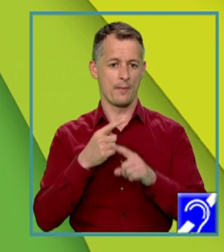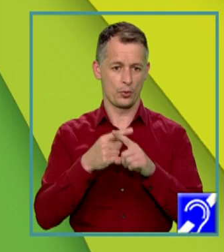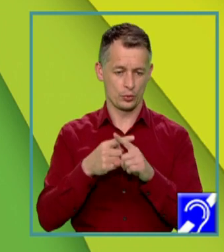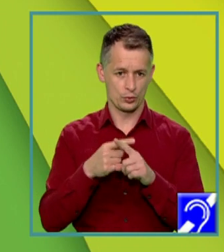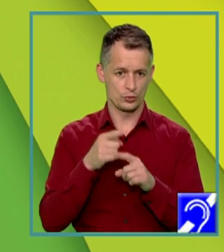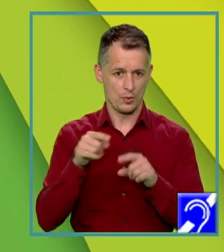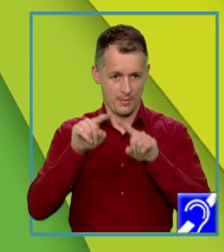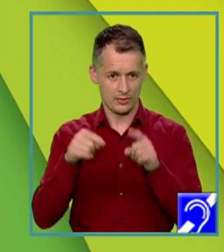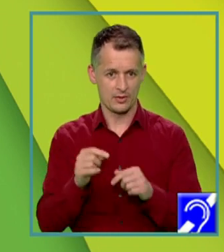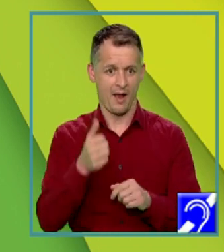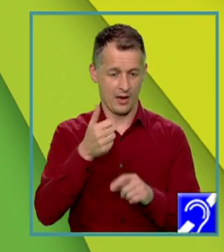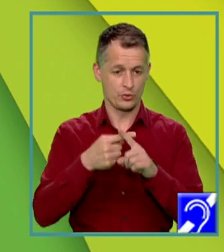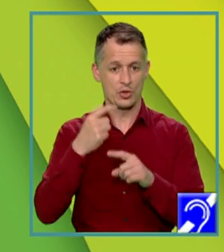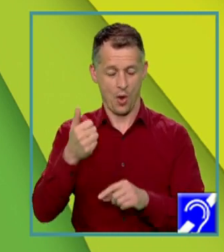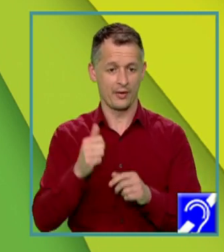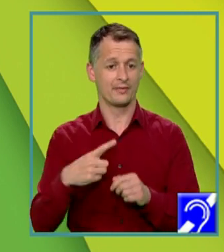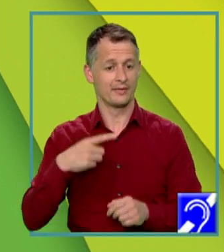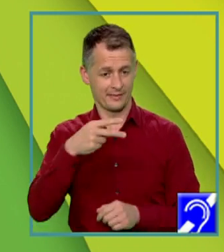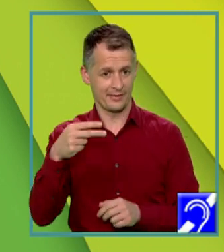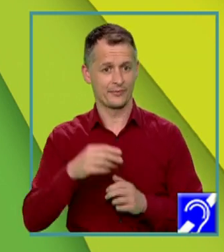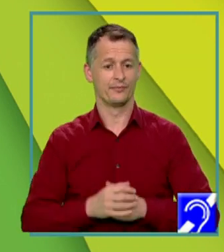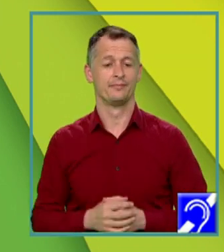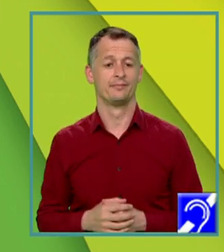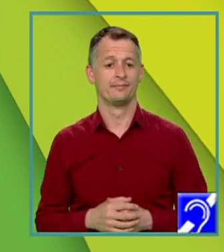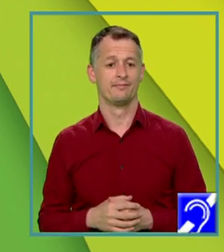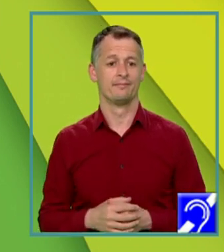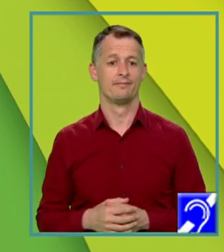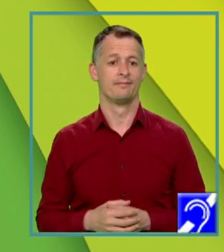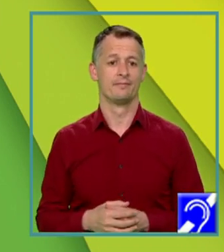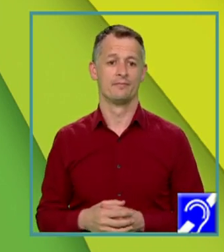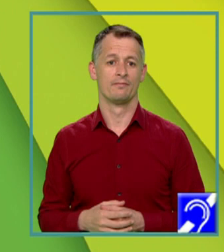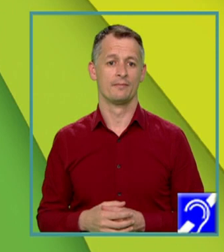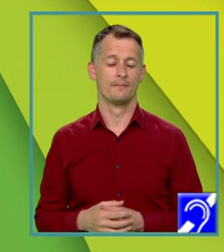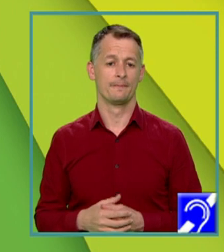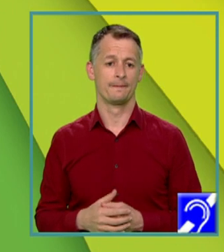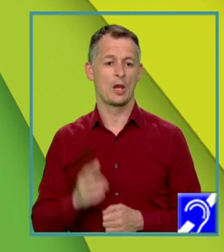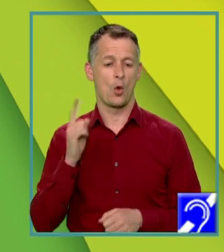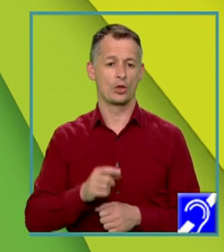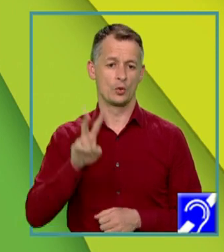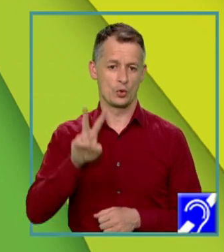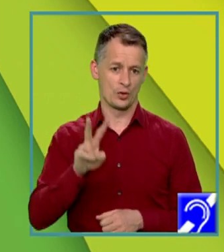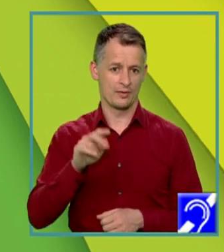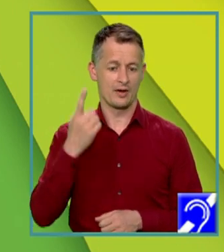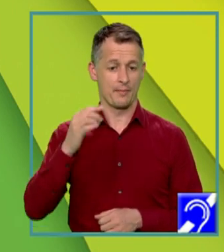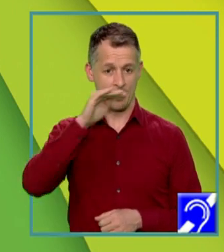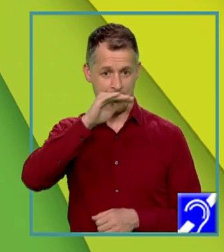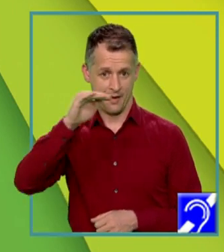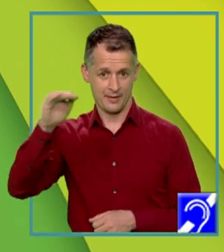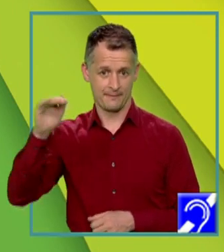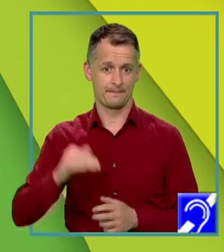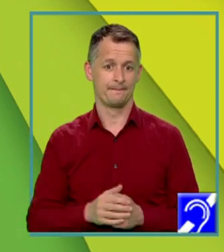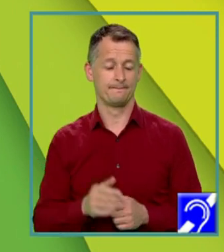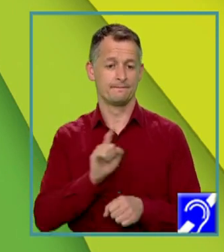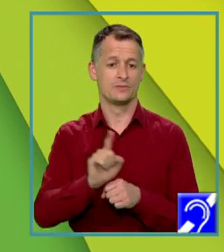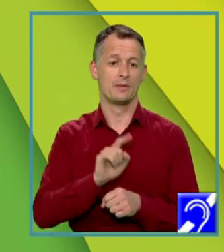matricială a înmulțit cu a este egal cu Matrice pătratică de ordinul doi are pe prima linie